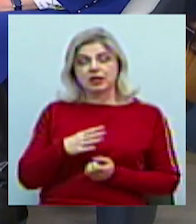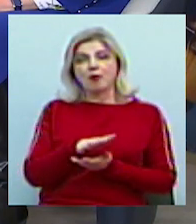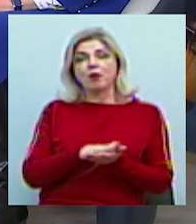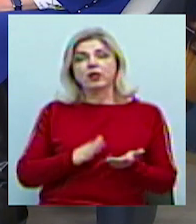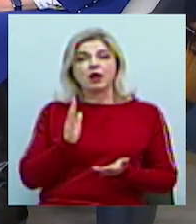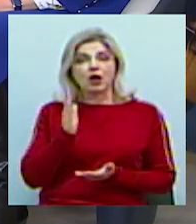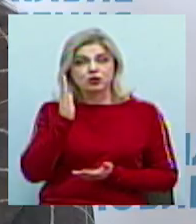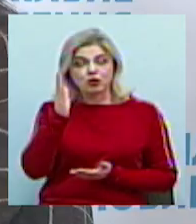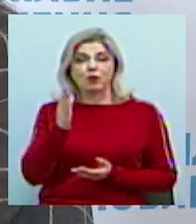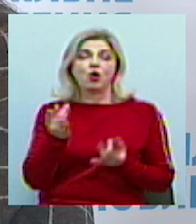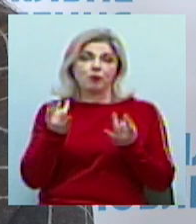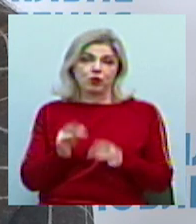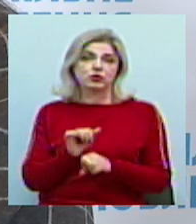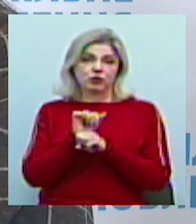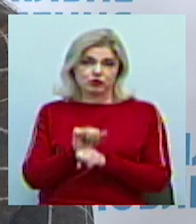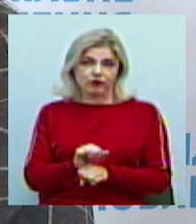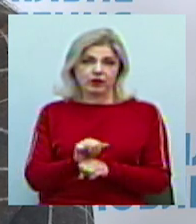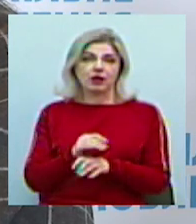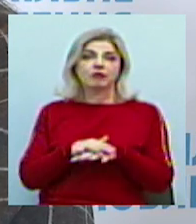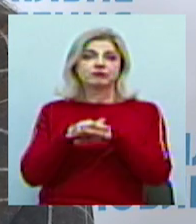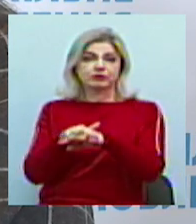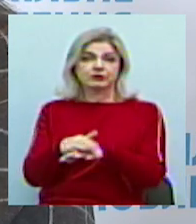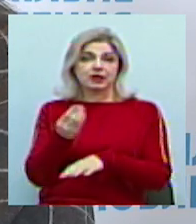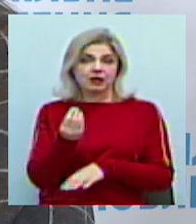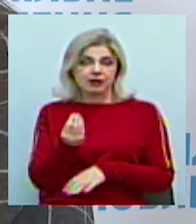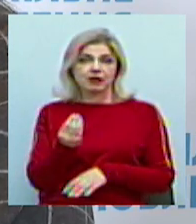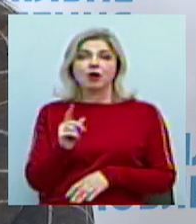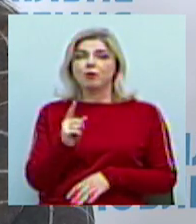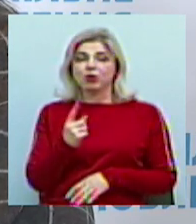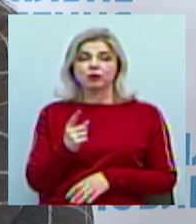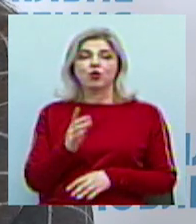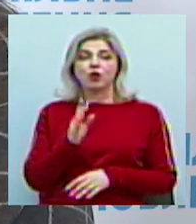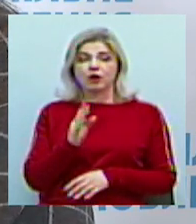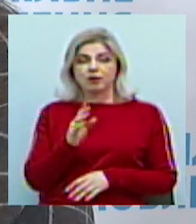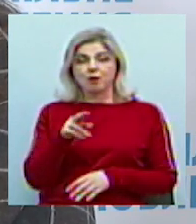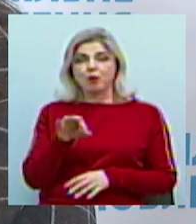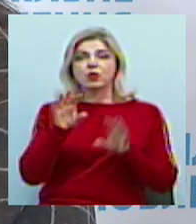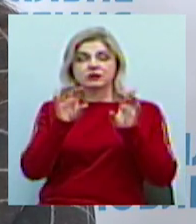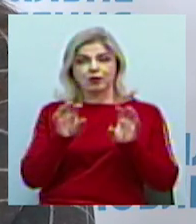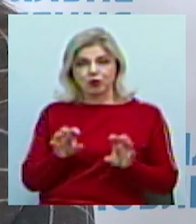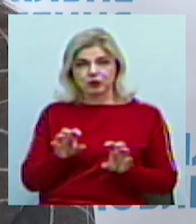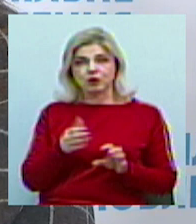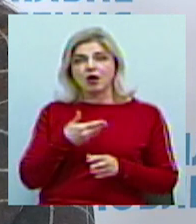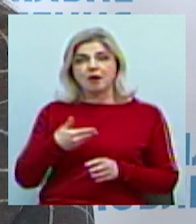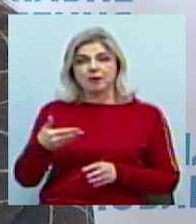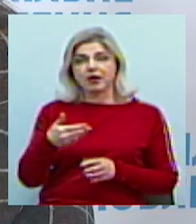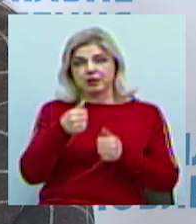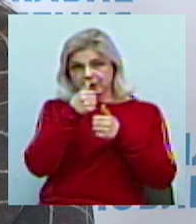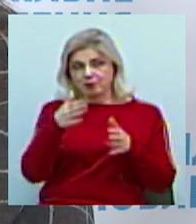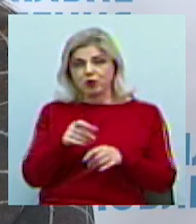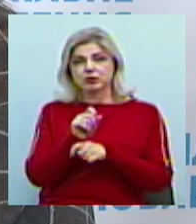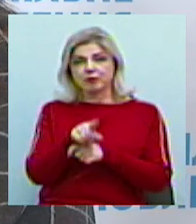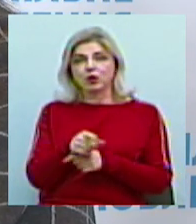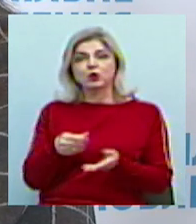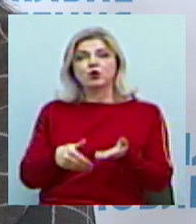подальшому просто припинити нарахування цих коштів, тому що на даний час відповідно до чинного законодавства ми не можемо призначати